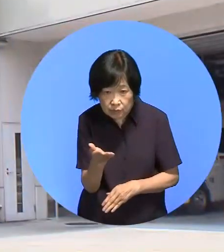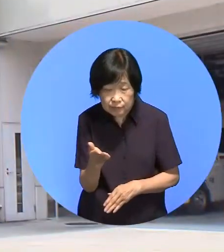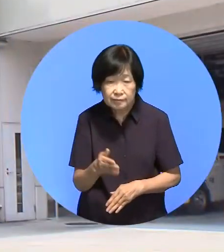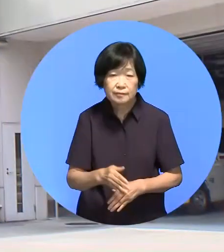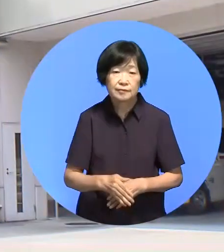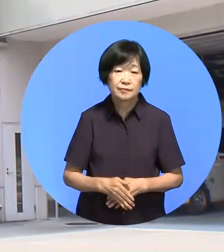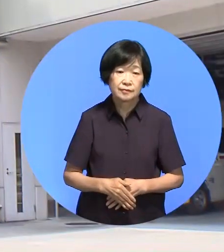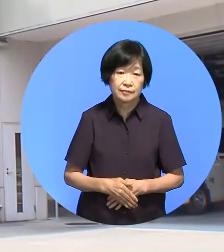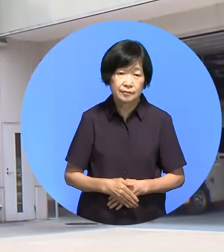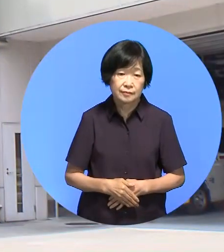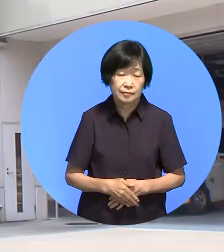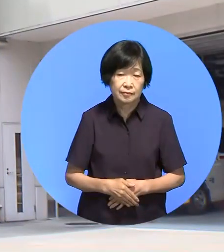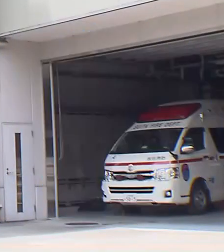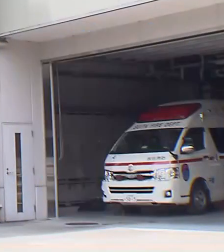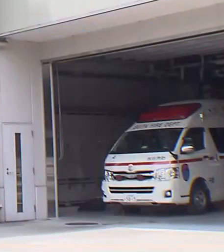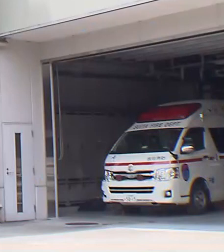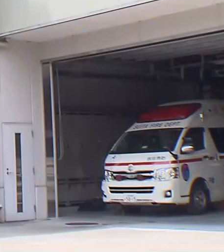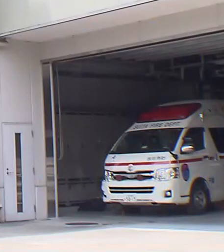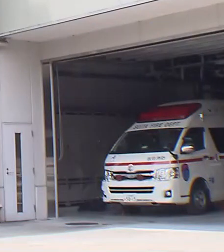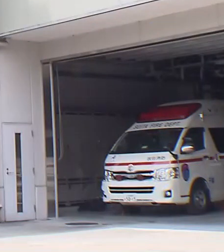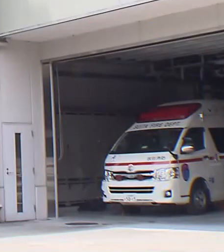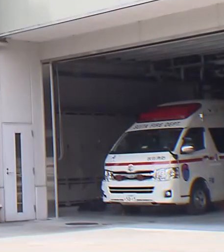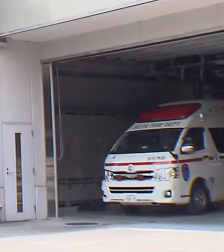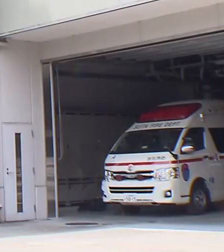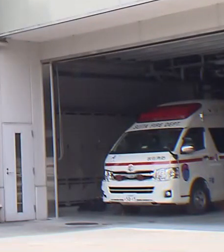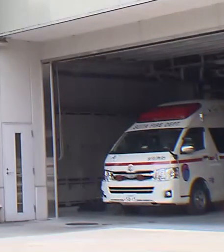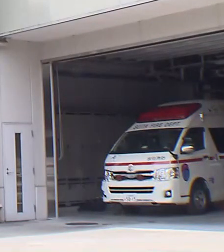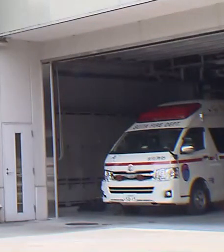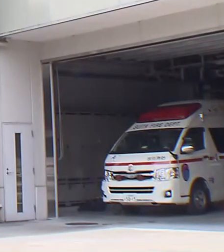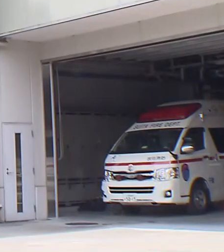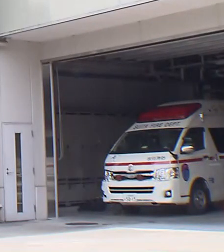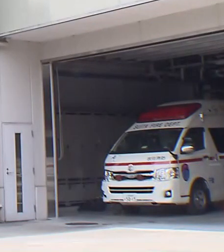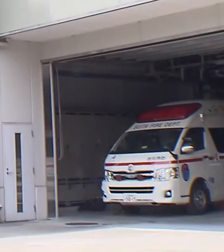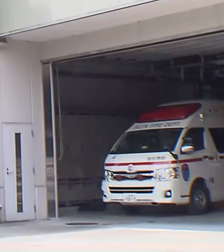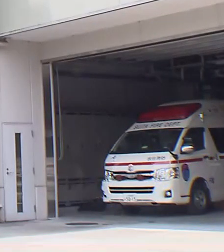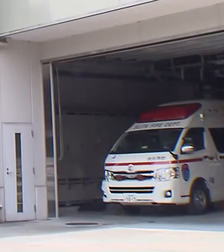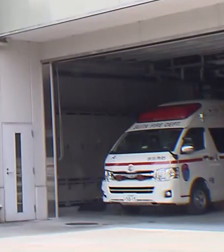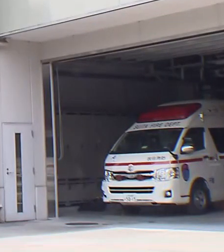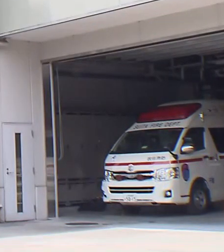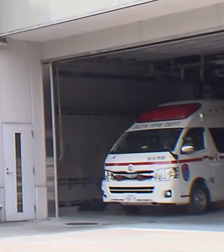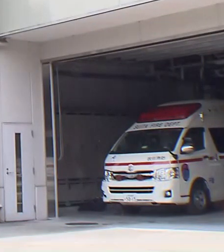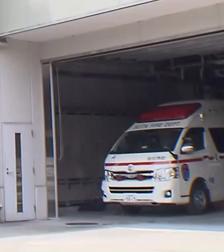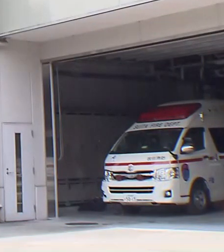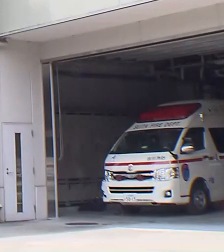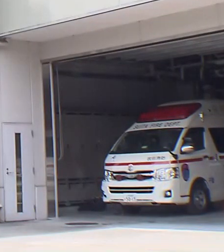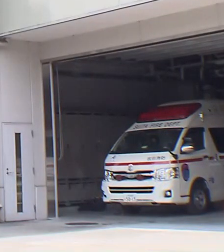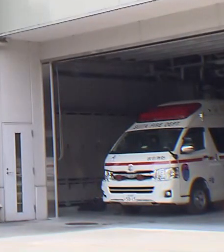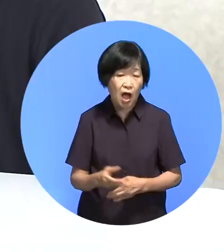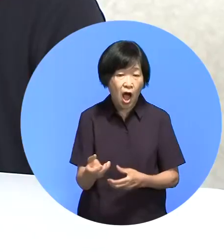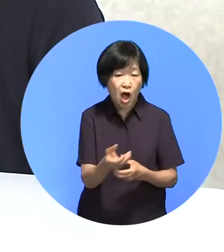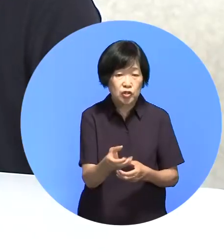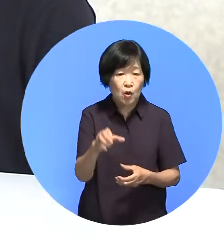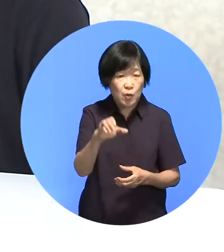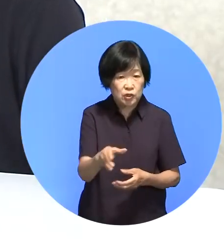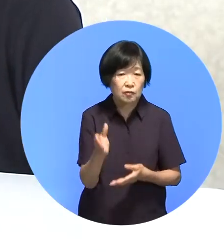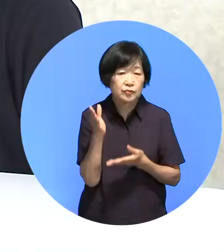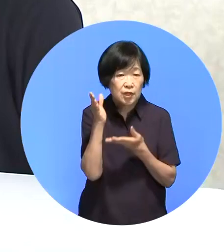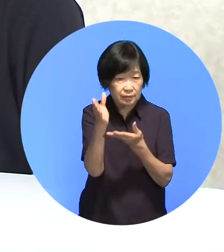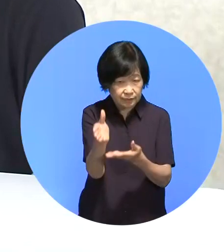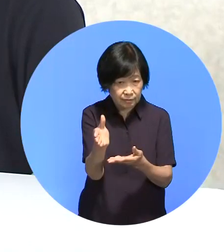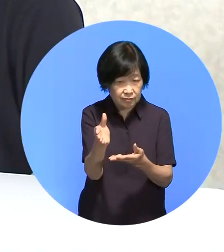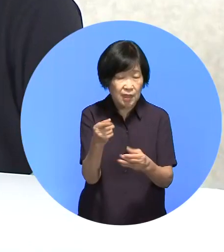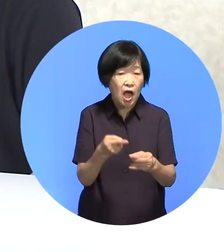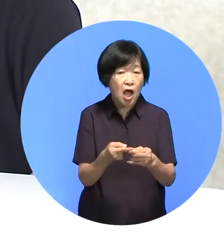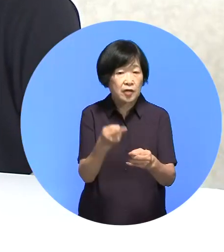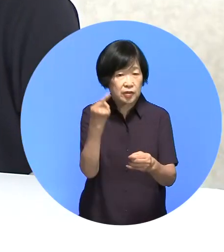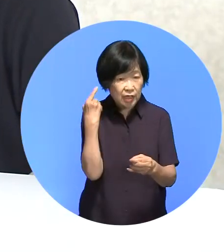次に、吹田市消防本部西消防署千里出張所の今井さんにお話を伺いました。 昨年の